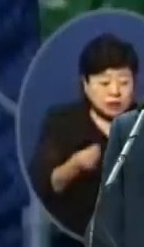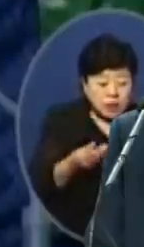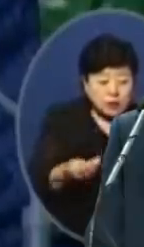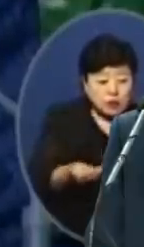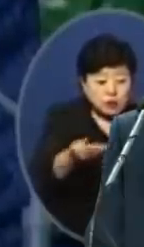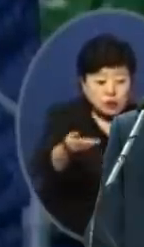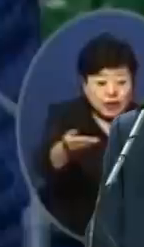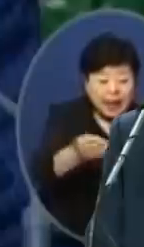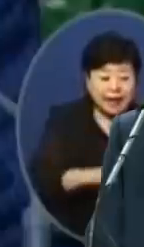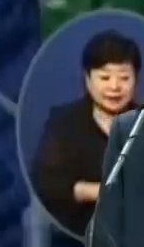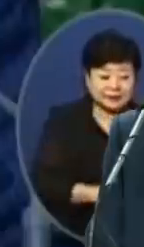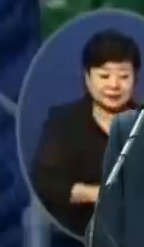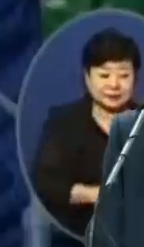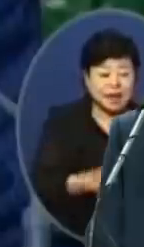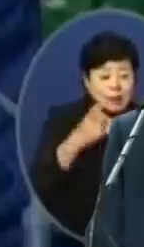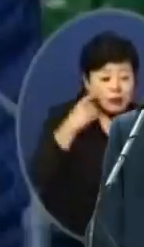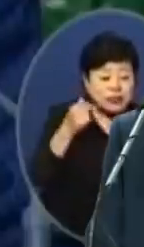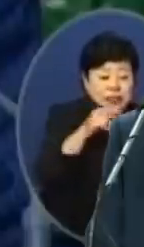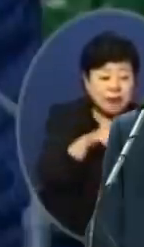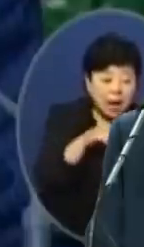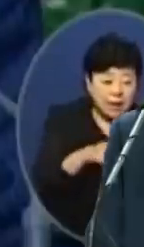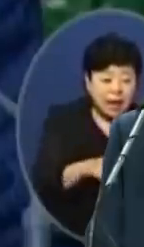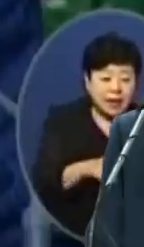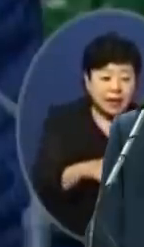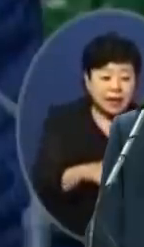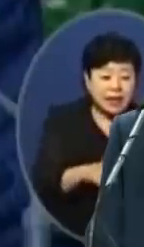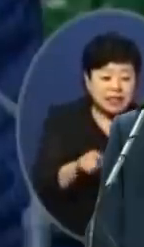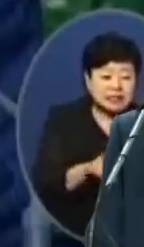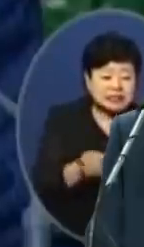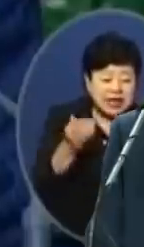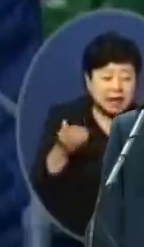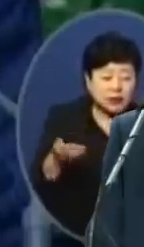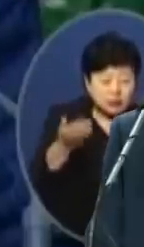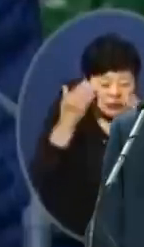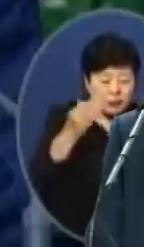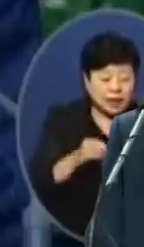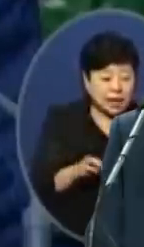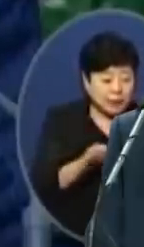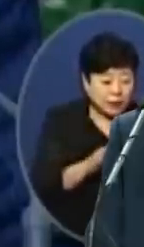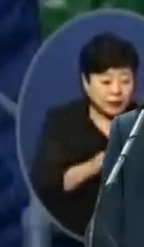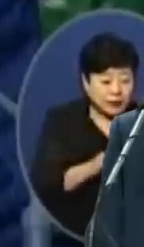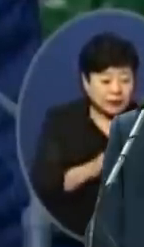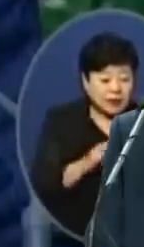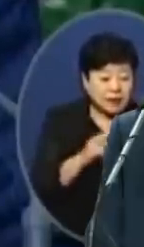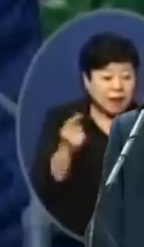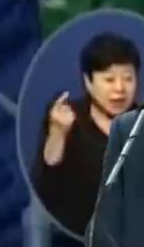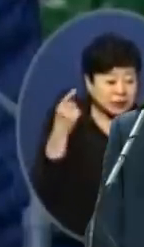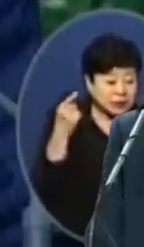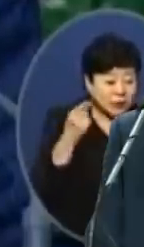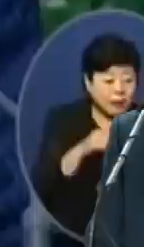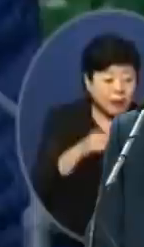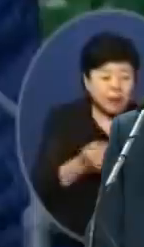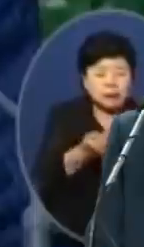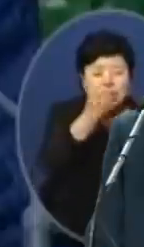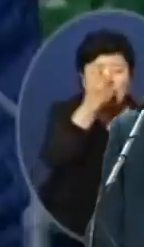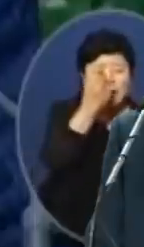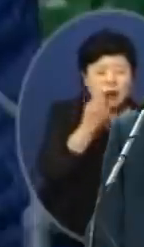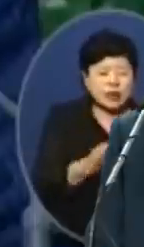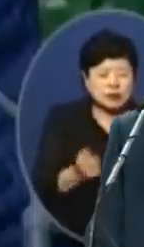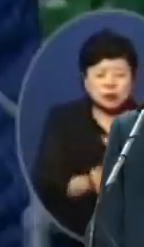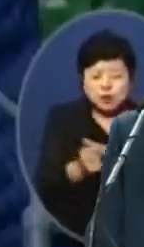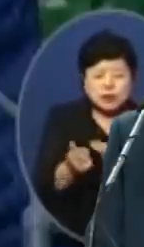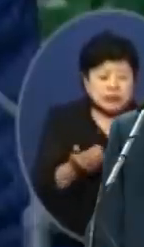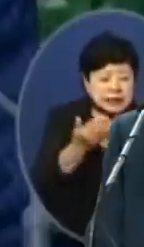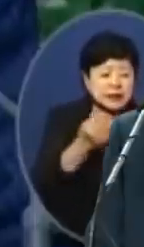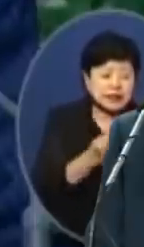내놓는데 목사님 마음속에 신학교를 옥세워야 한다면 그 말을 듣자 내 마음속에 소원이